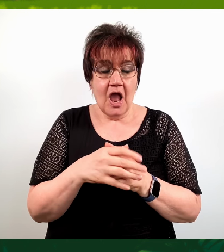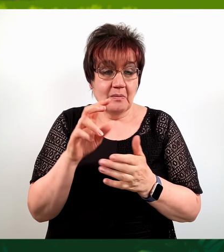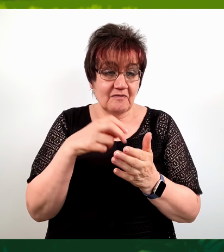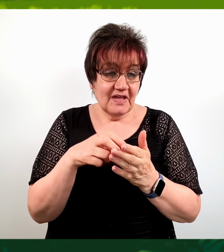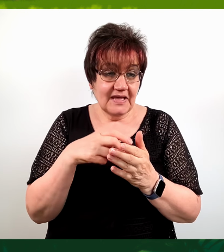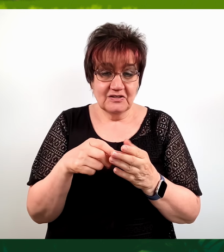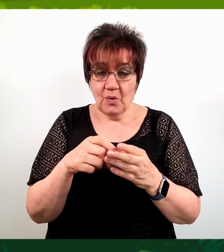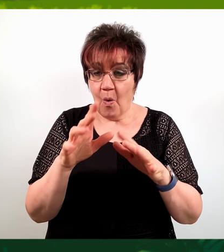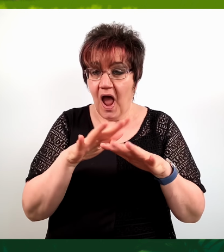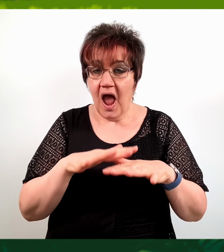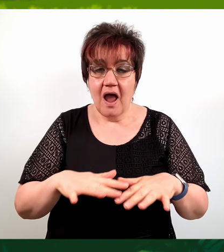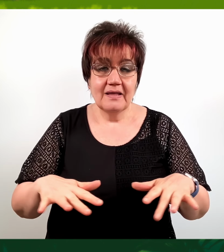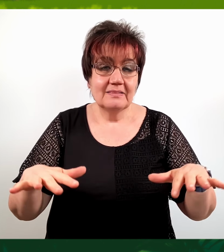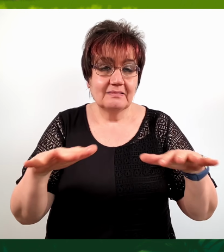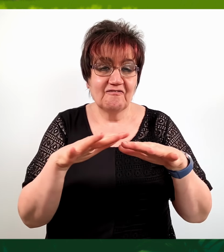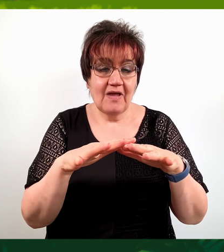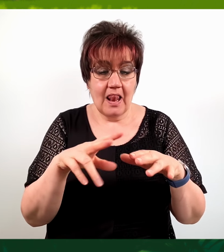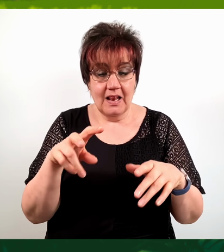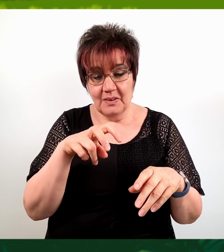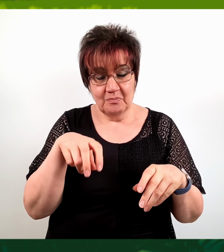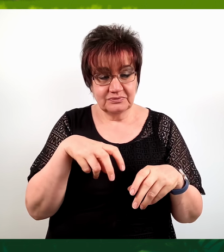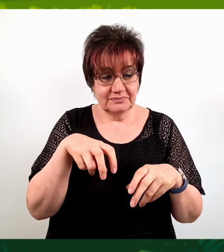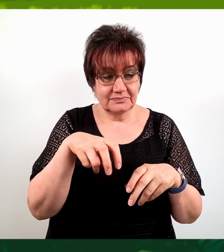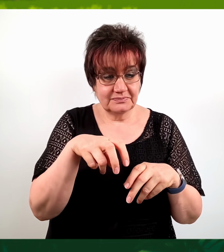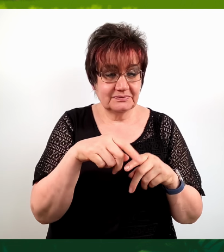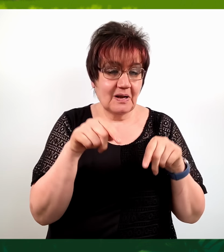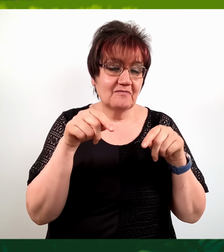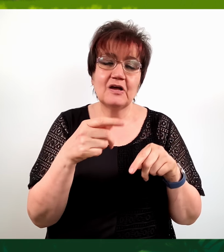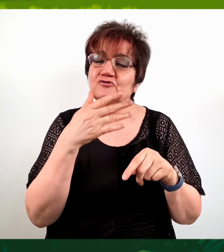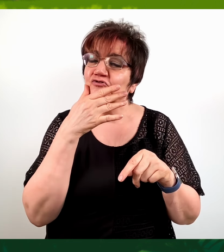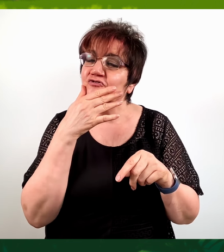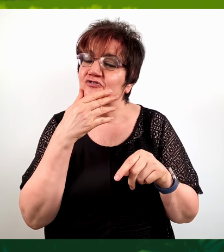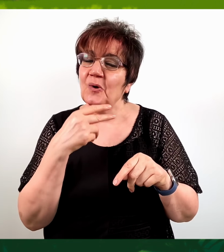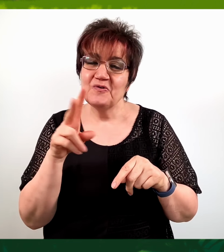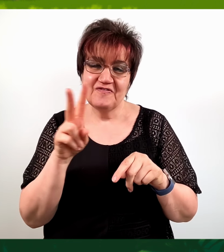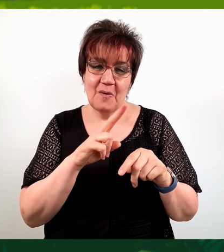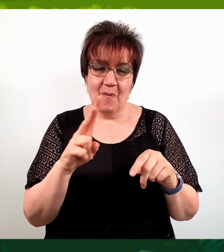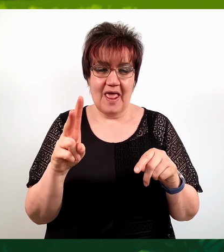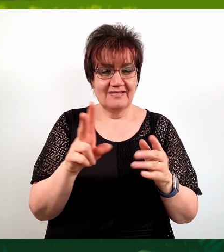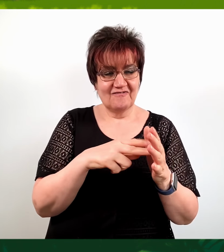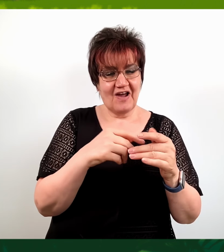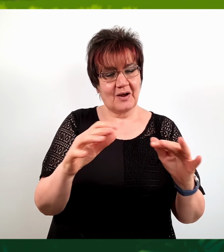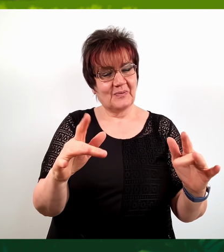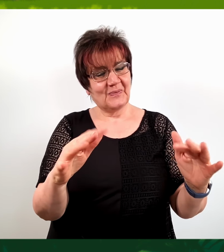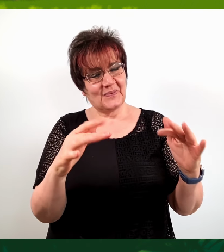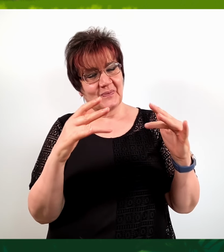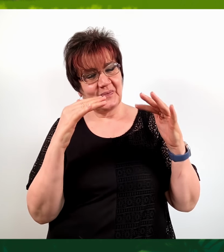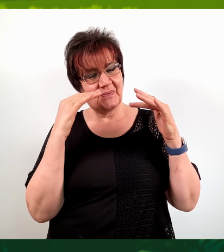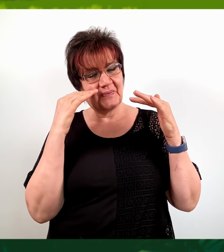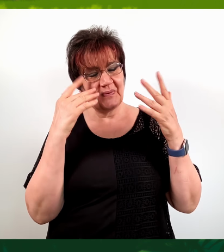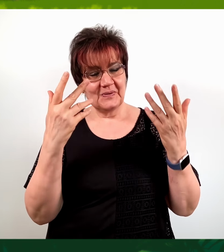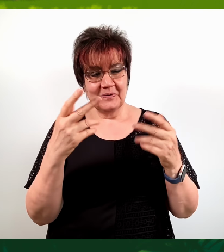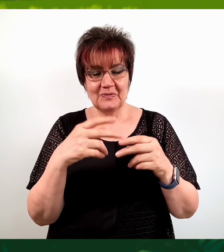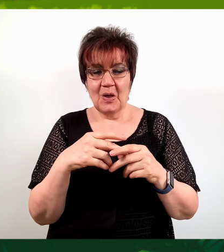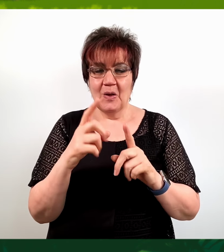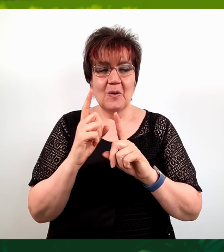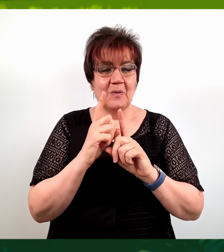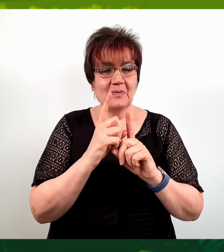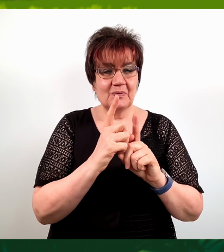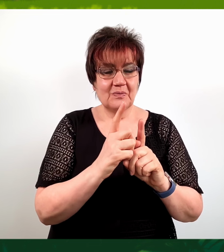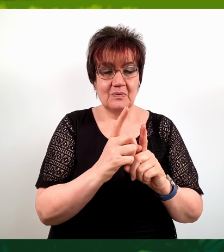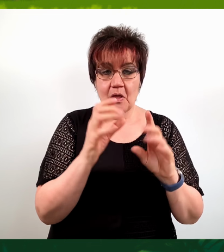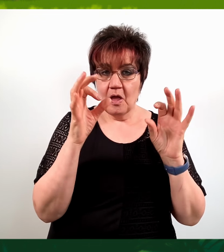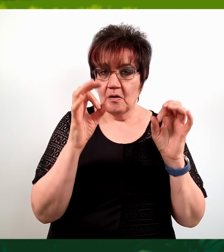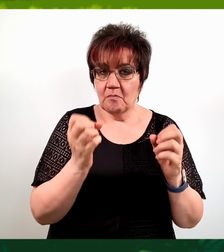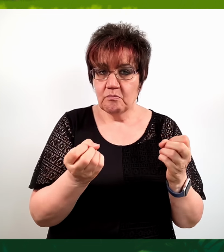die an diesem Tag in einem ihrer schönsten violetten Farben erblühte. Plötzlich sahen sie